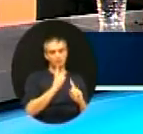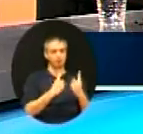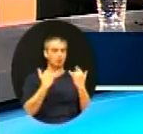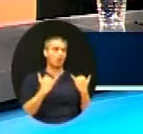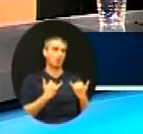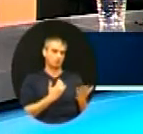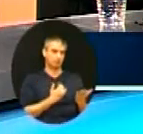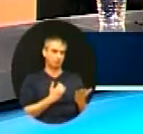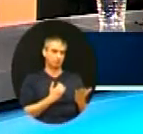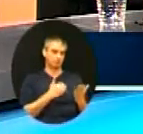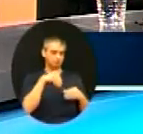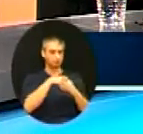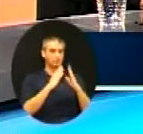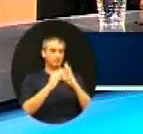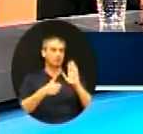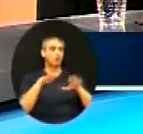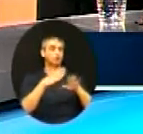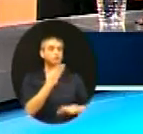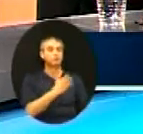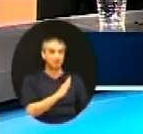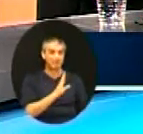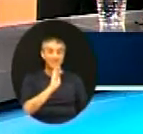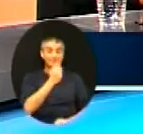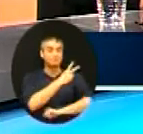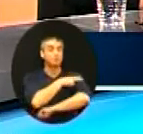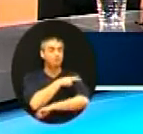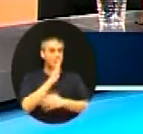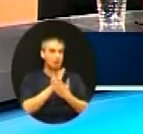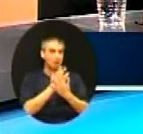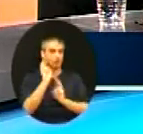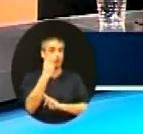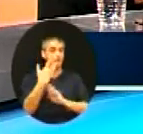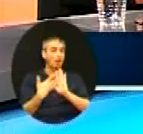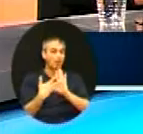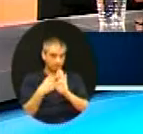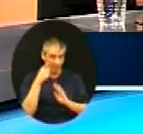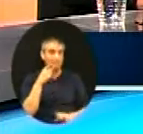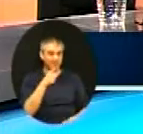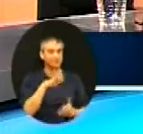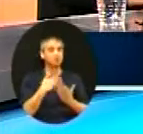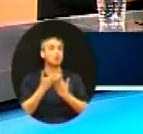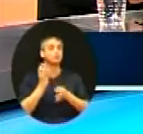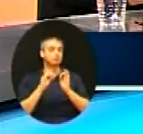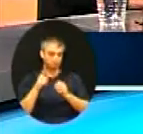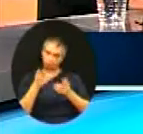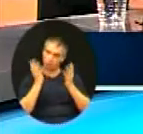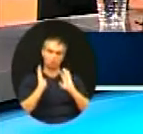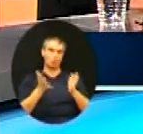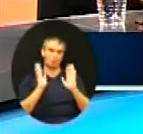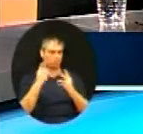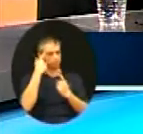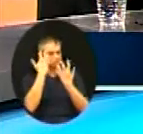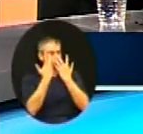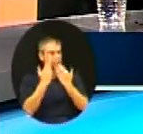שהתרחש היום במעונו של ראש הממשלה, אם המשטרה החליטה לחקור, ומדובר ביועץ משפטי שהוא מאוד